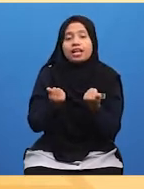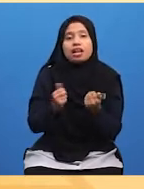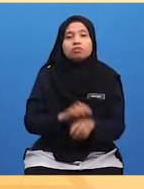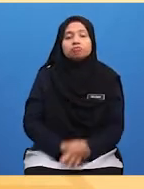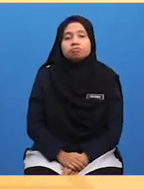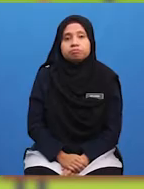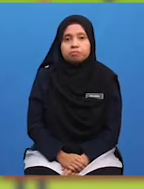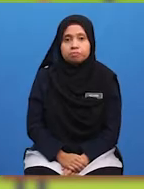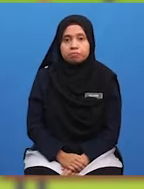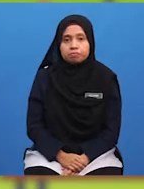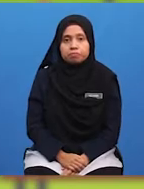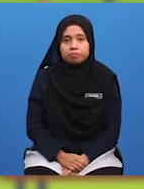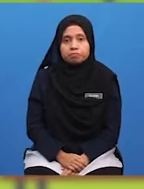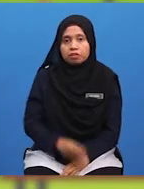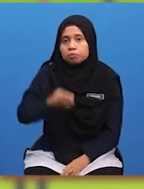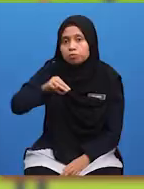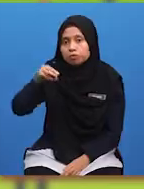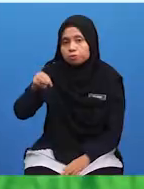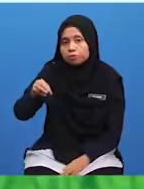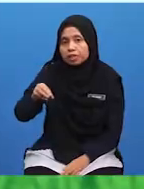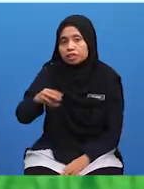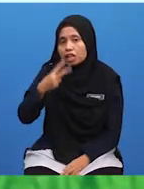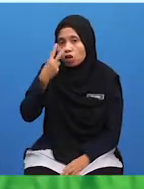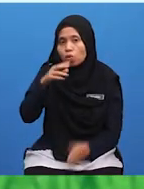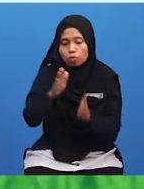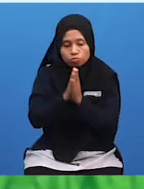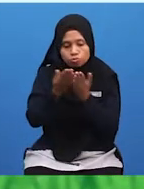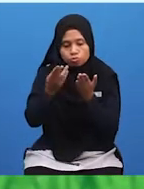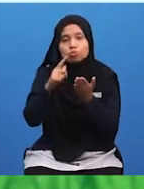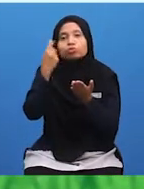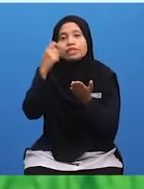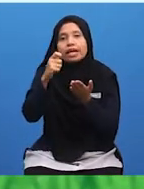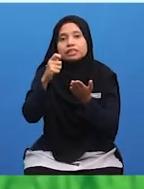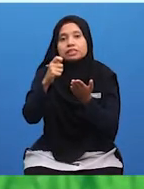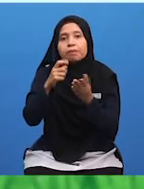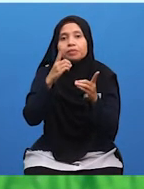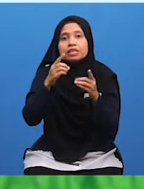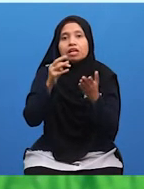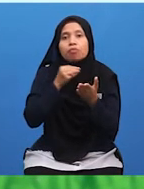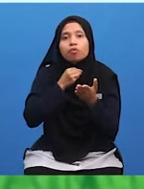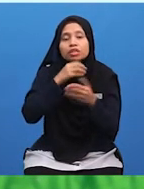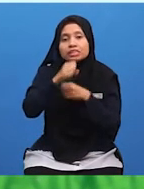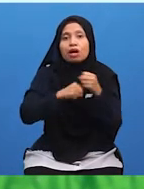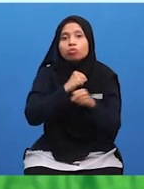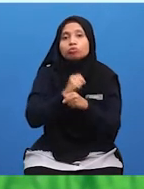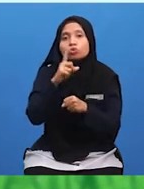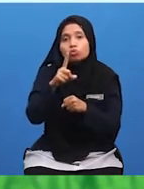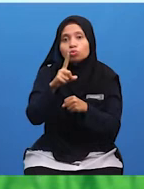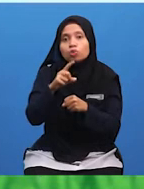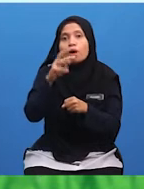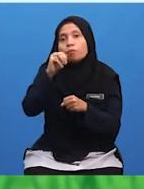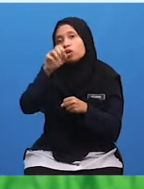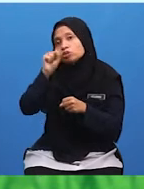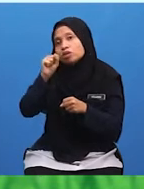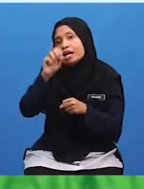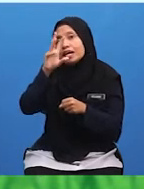keadilan. Murid-murid, sila rujuk buku teks pendidikan moral Sekolah Kebangsaan Tahun 1, muka